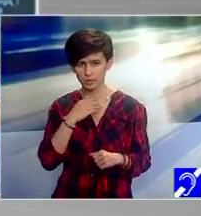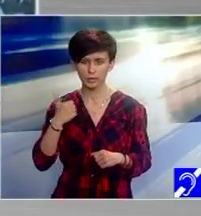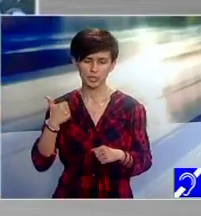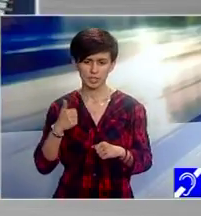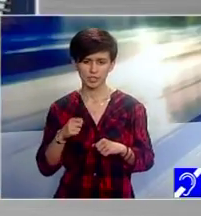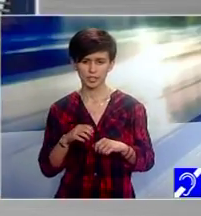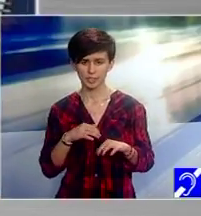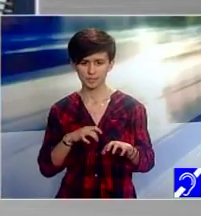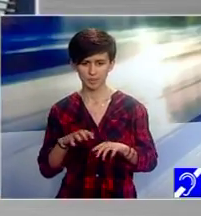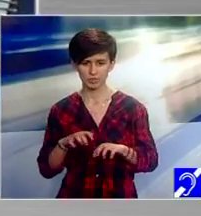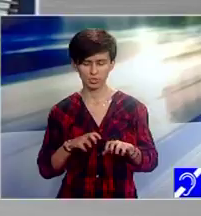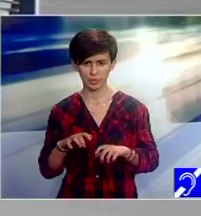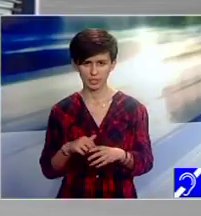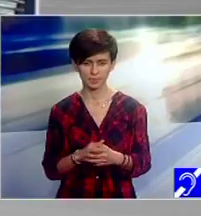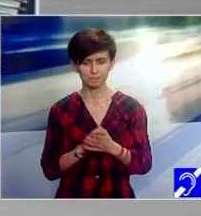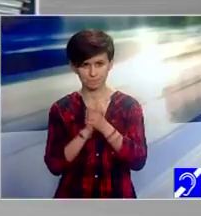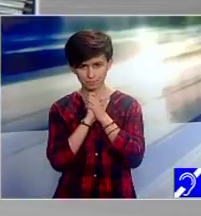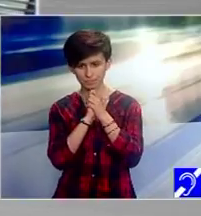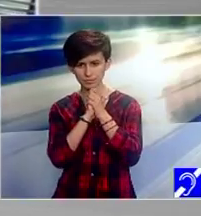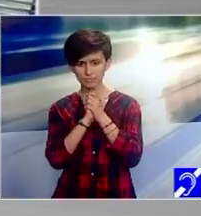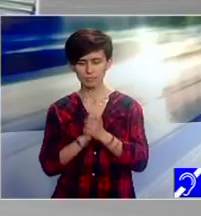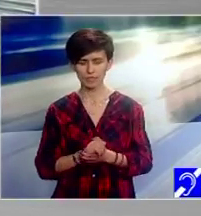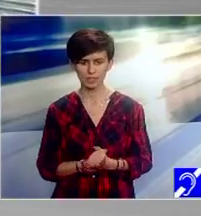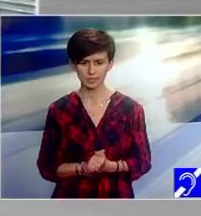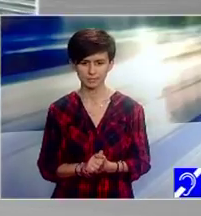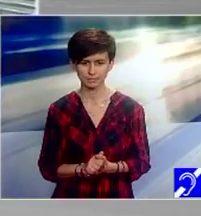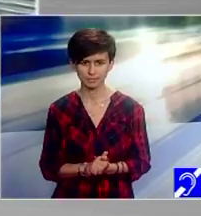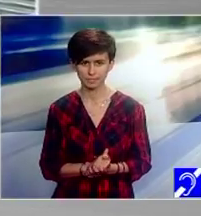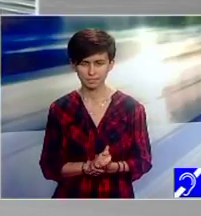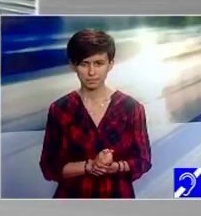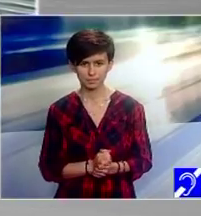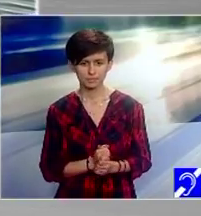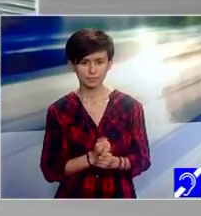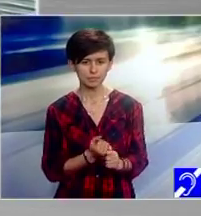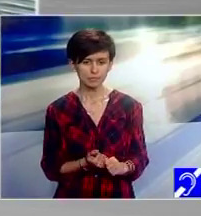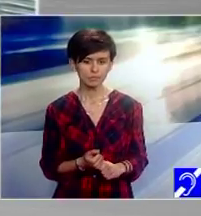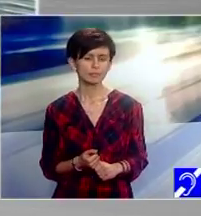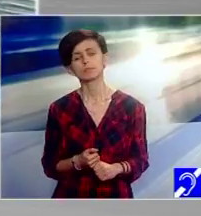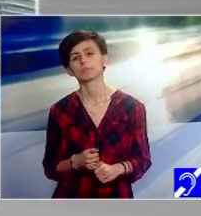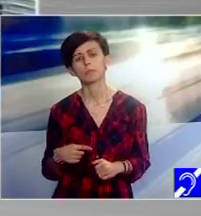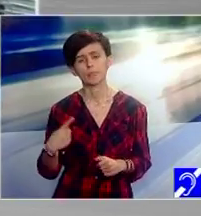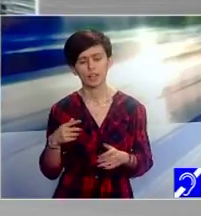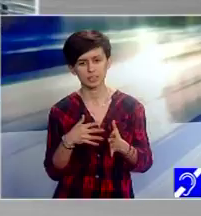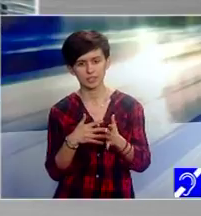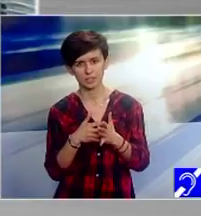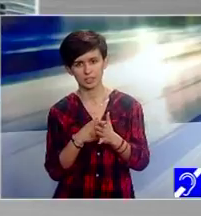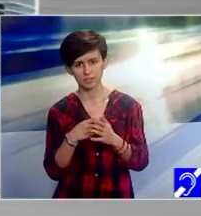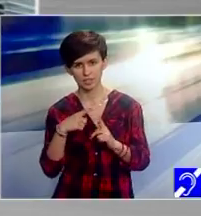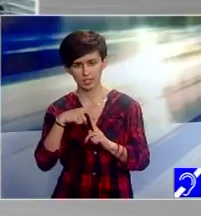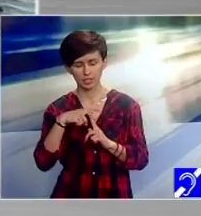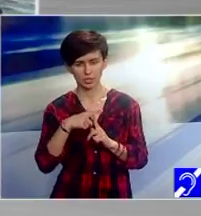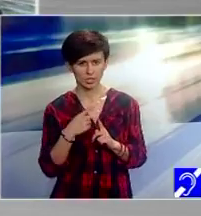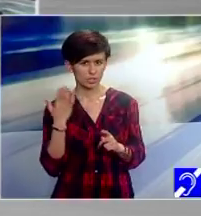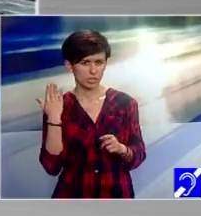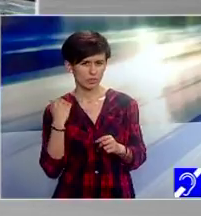să-i felicităm pe acești elevi. Pavaler, cu acest concurs, probe teoretice, să desfășoare o probă practică de